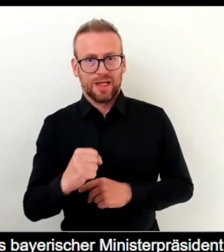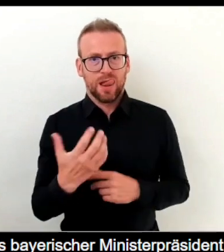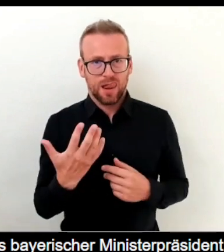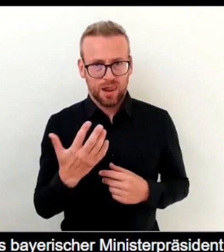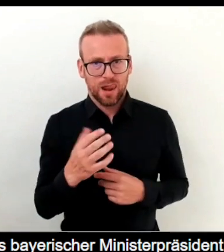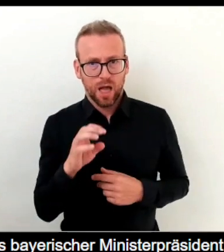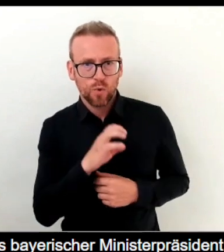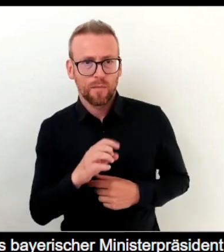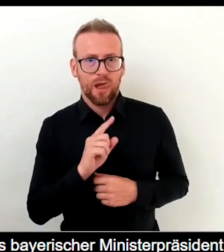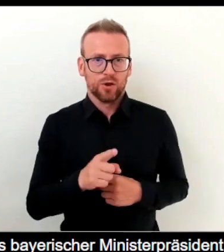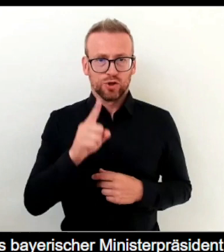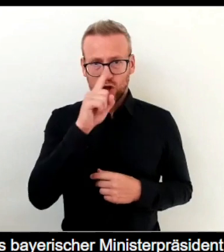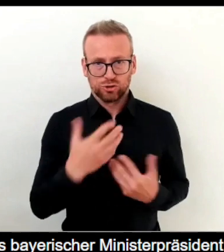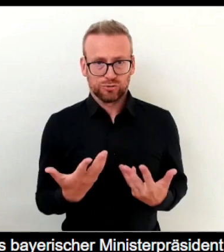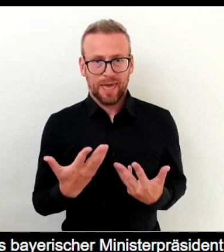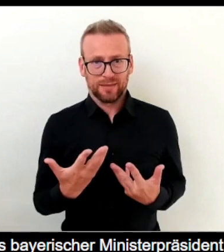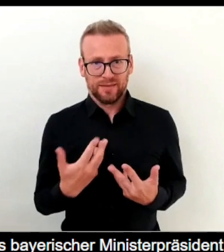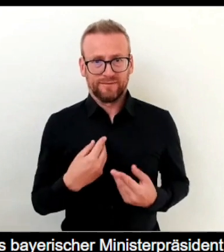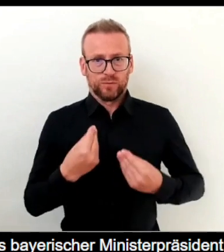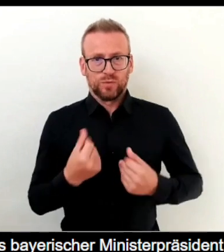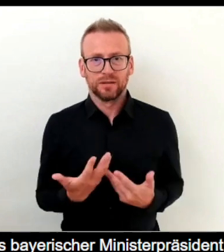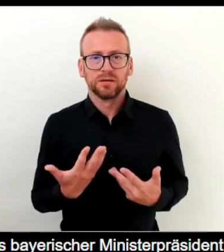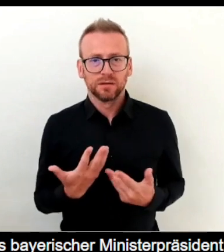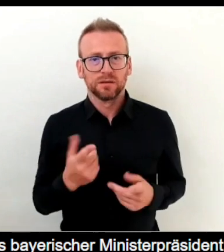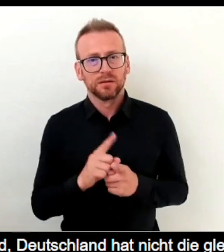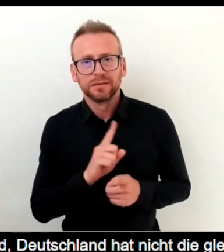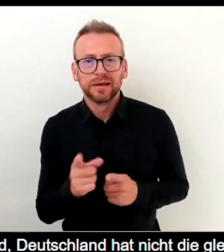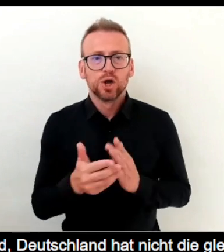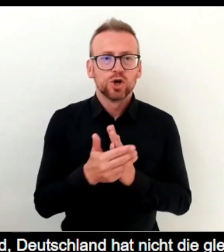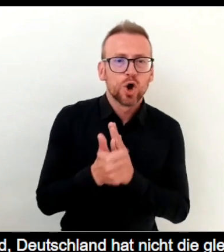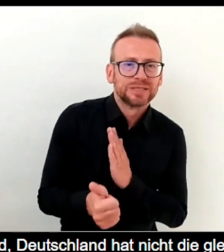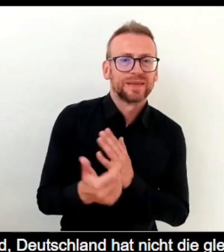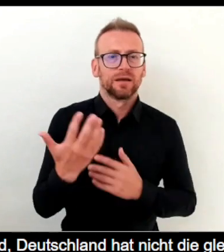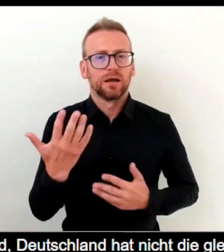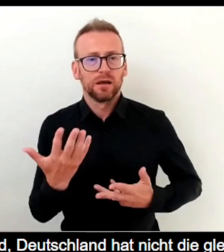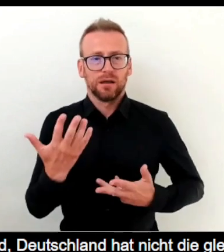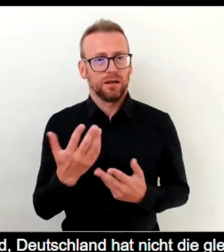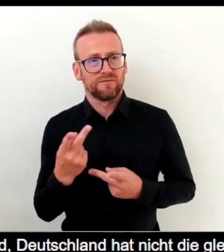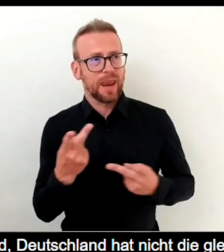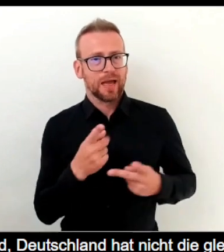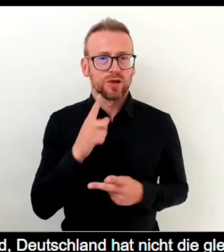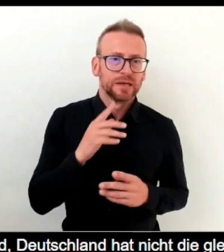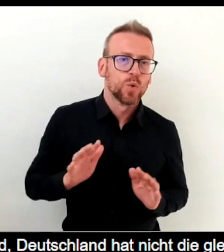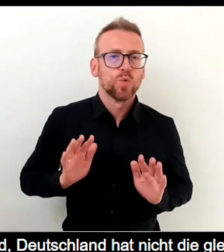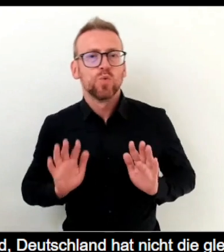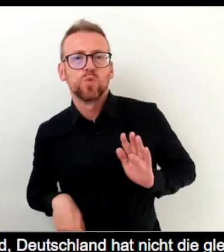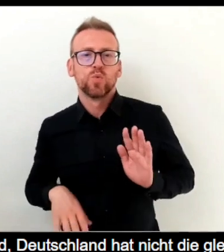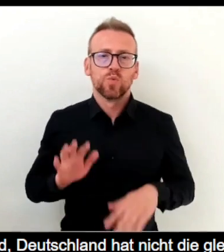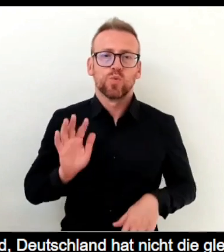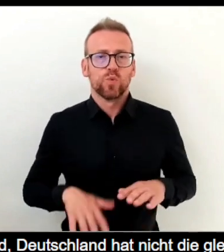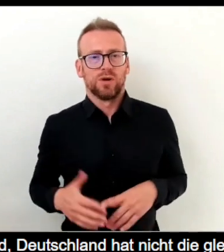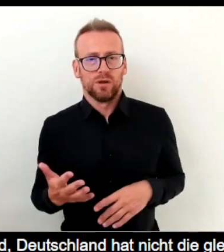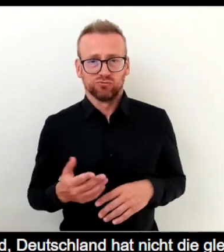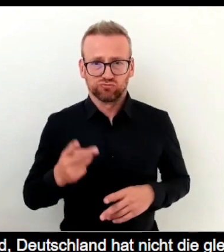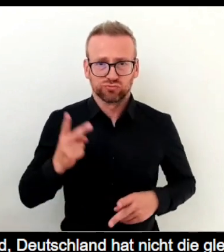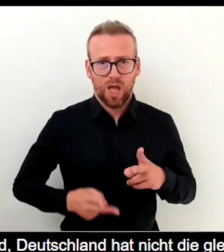einem Green Deal auch einen Economic Deal sozusagen, eine Stärkung der Leistungsfähigkeit. Klimaschutz ist wichtig, aber es ist entscheidend. Es